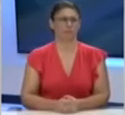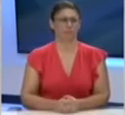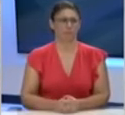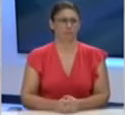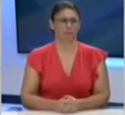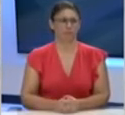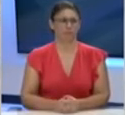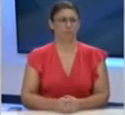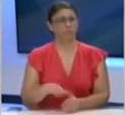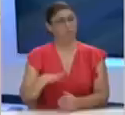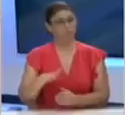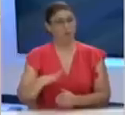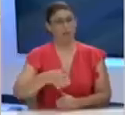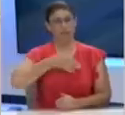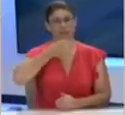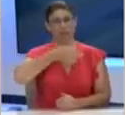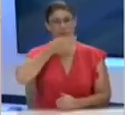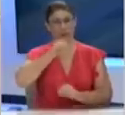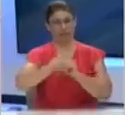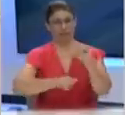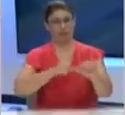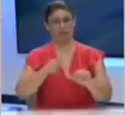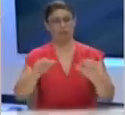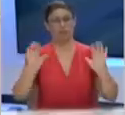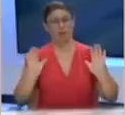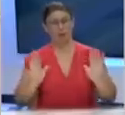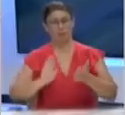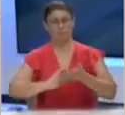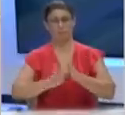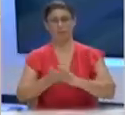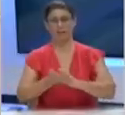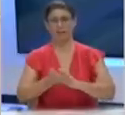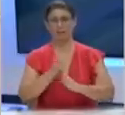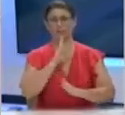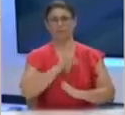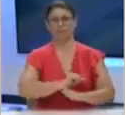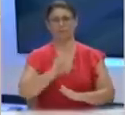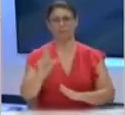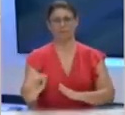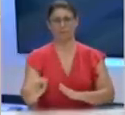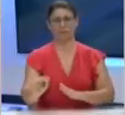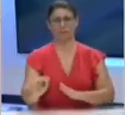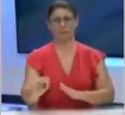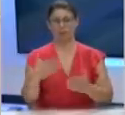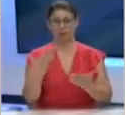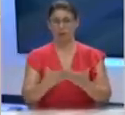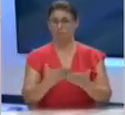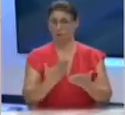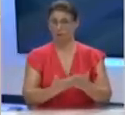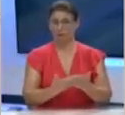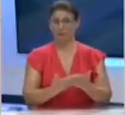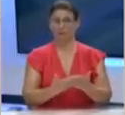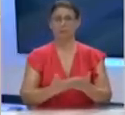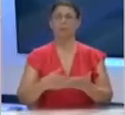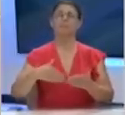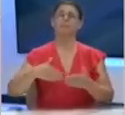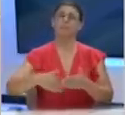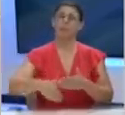Μπορεί η ρητορική σας να έχει αλλάξει, όμως η πρακτική σας παραμένει ίδια. Αποδείχθηκε και στη